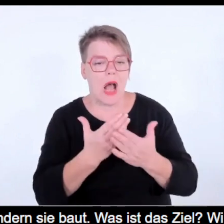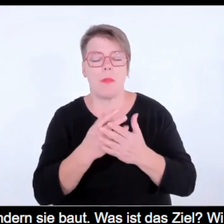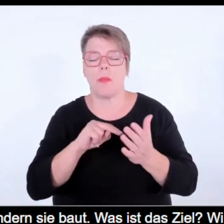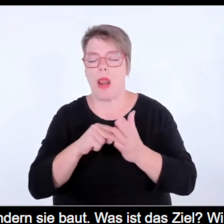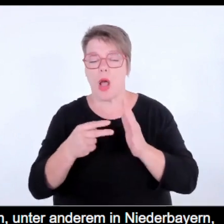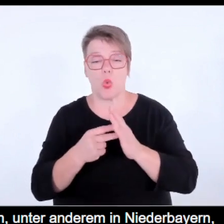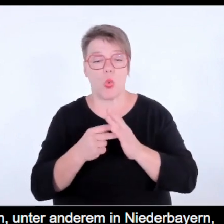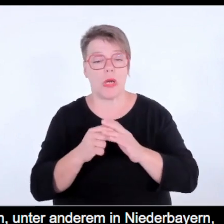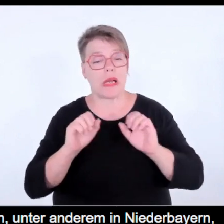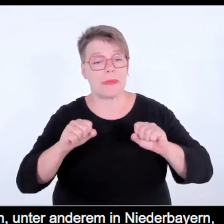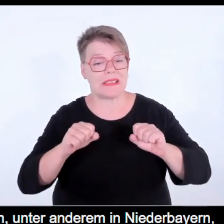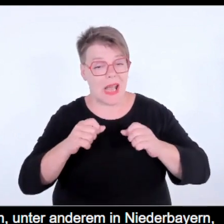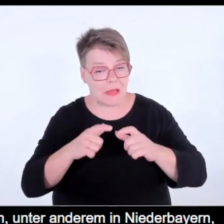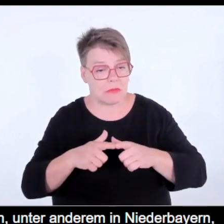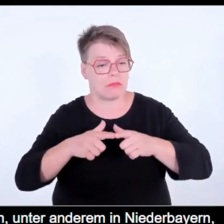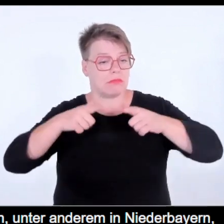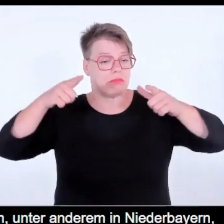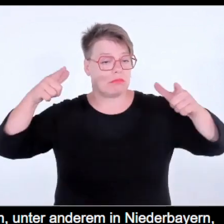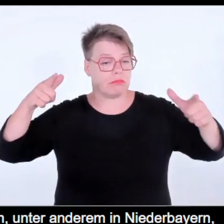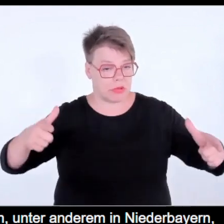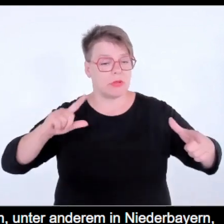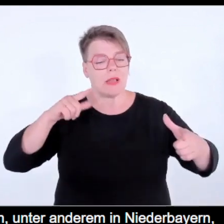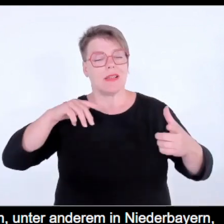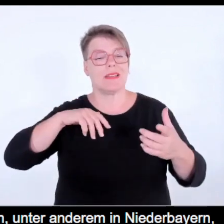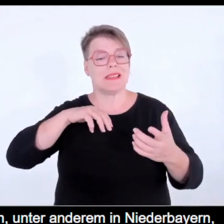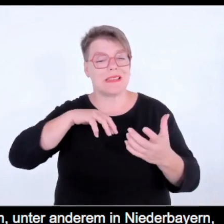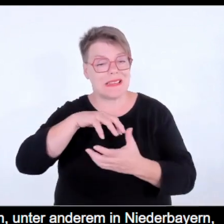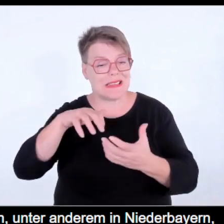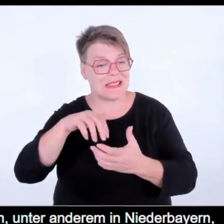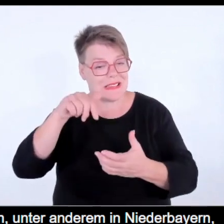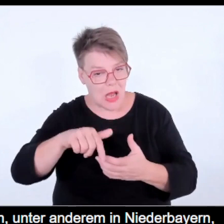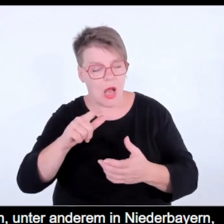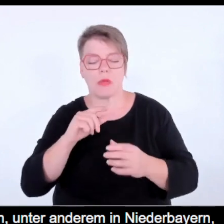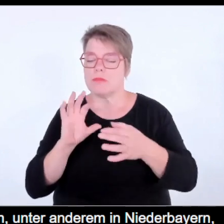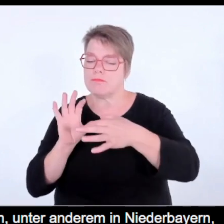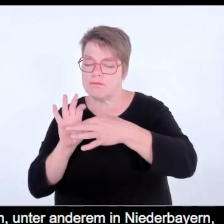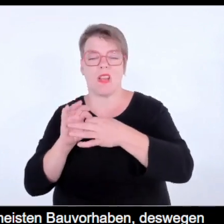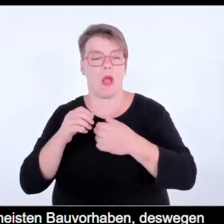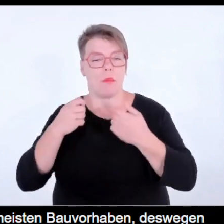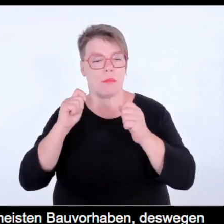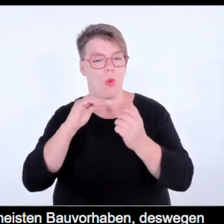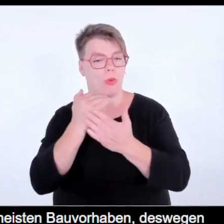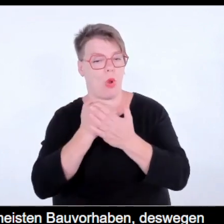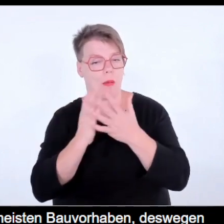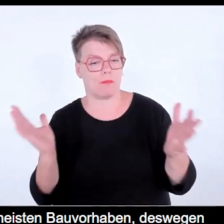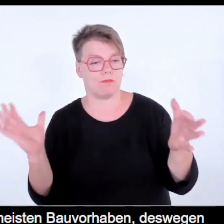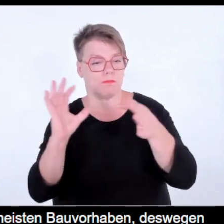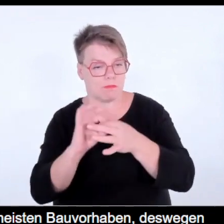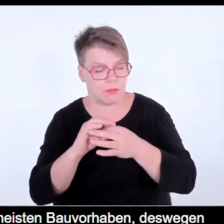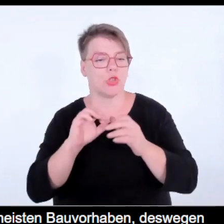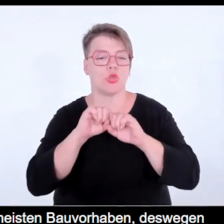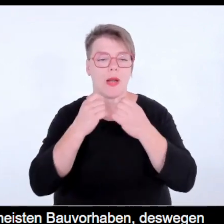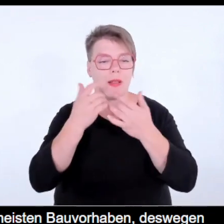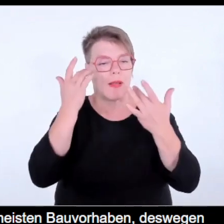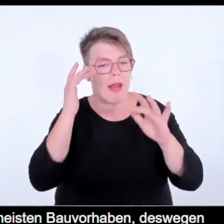einer Beschleunigung der Bauprozesse in Bayern, damit zur stärkenden Bauindustrie. Und die machen keine Gesetze. Also die